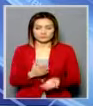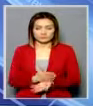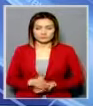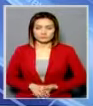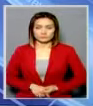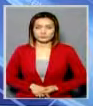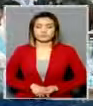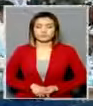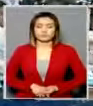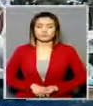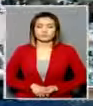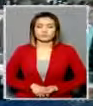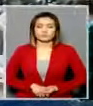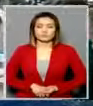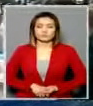түседі.